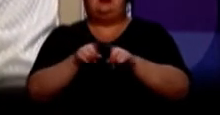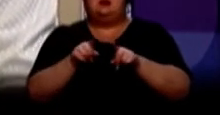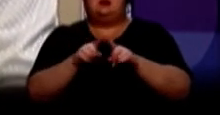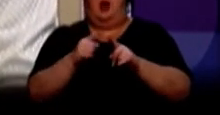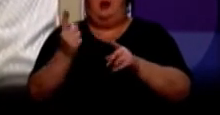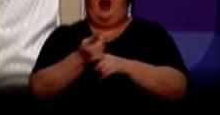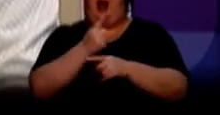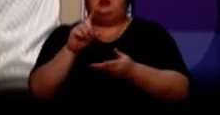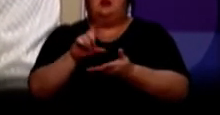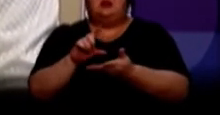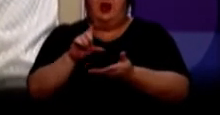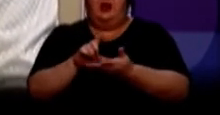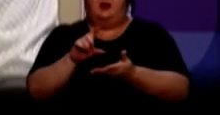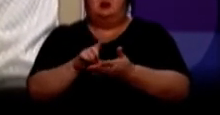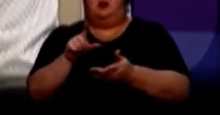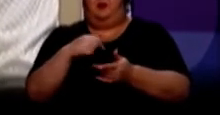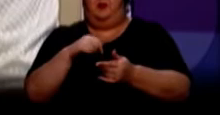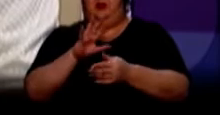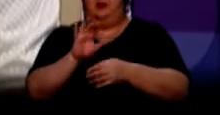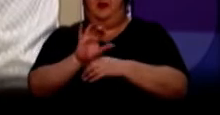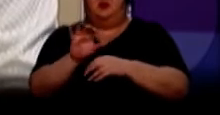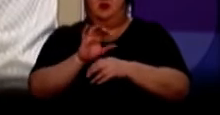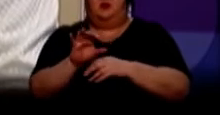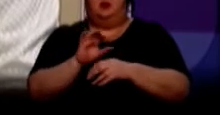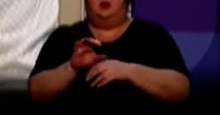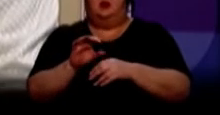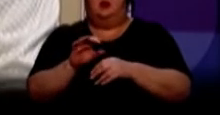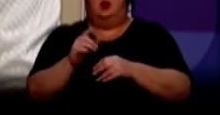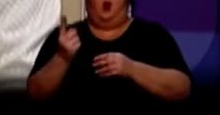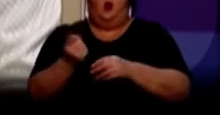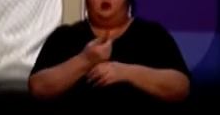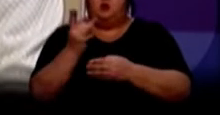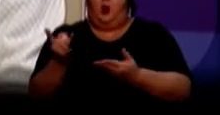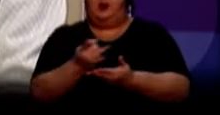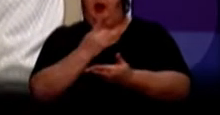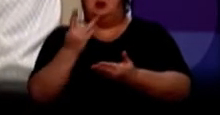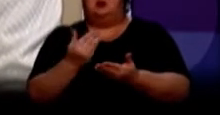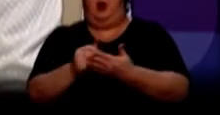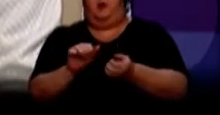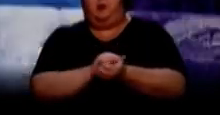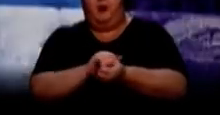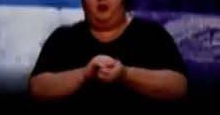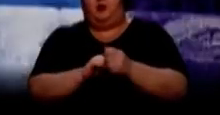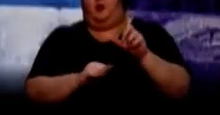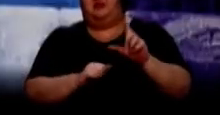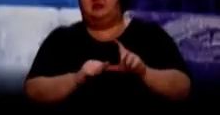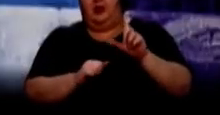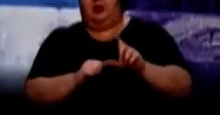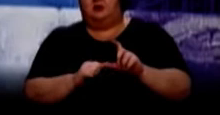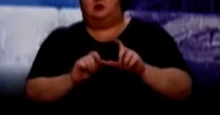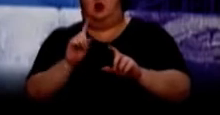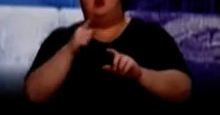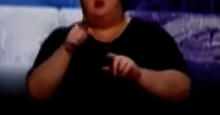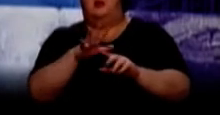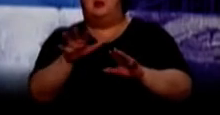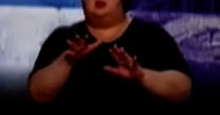одноразові стаканчики ми не відправляємо на переробку, або ті самі одноразові, здається нам, паперові стаканчики. Але ж чому вони